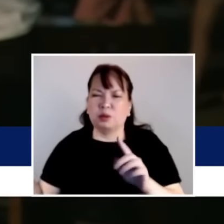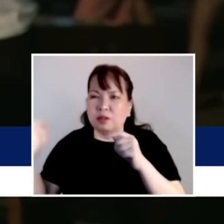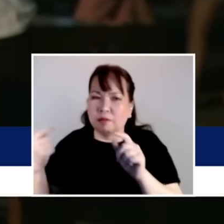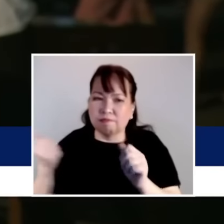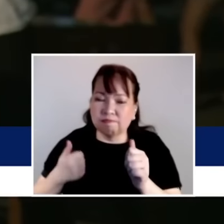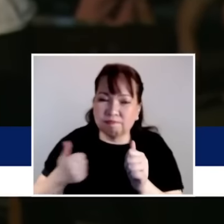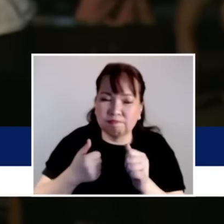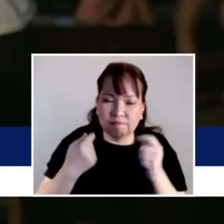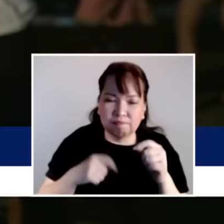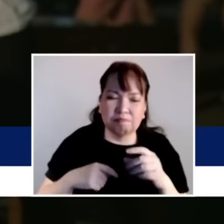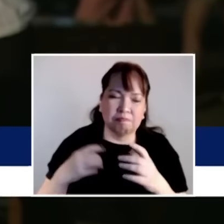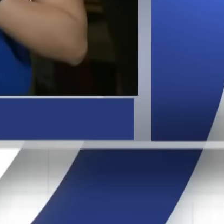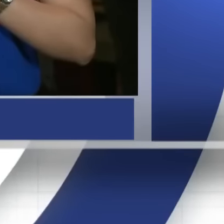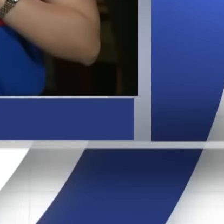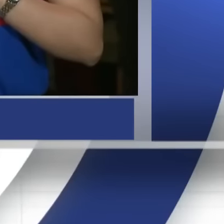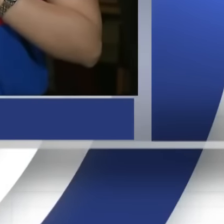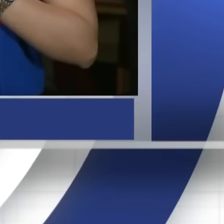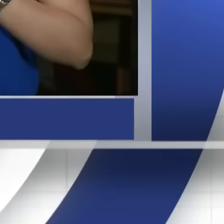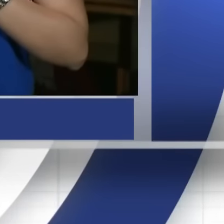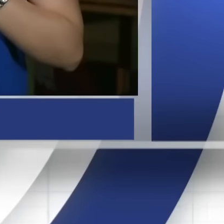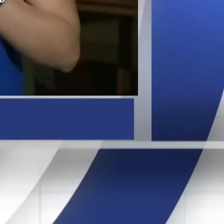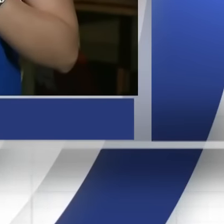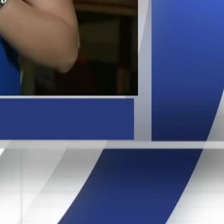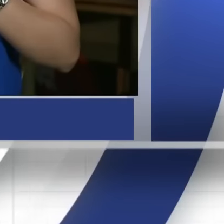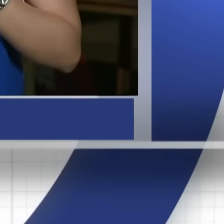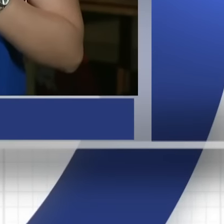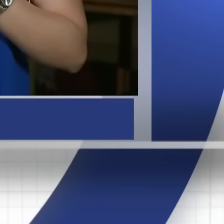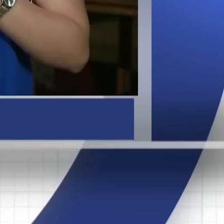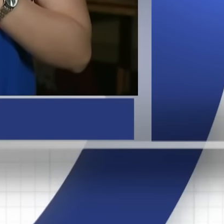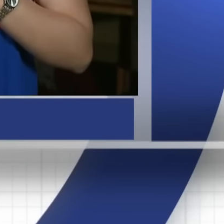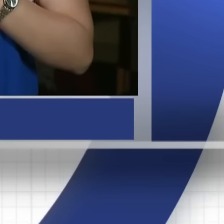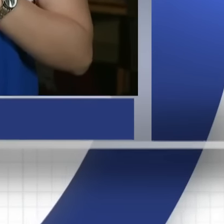makaboto. Maraming salamat, Bianca Daba.